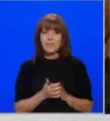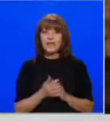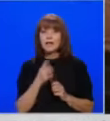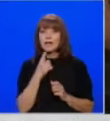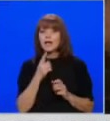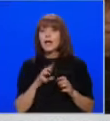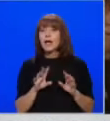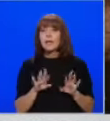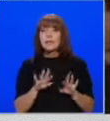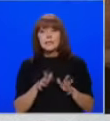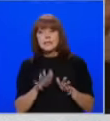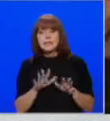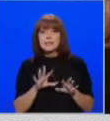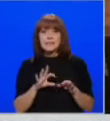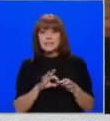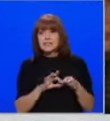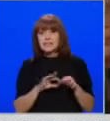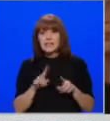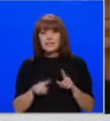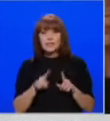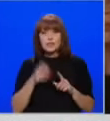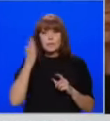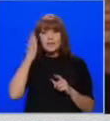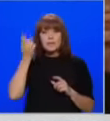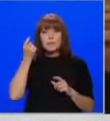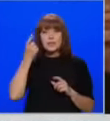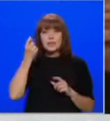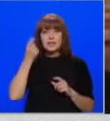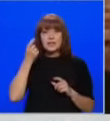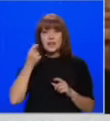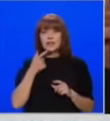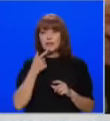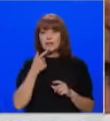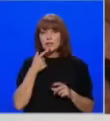Зависи кога министър-председателят ще се еманципира